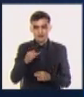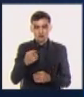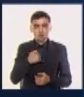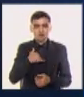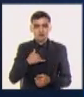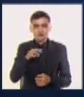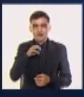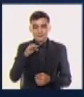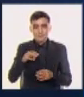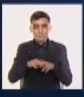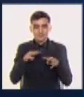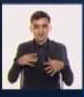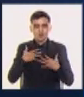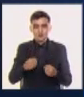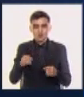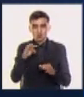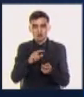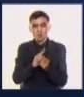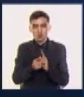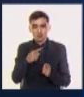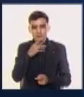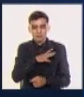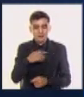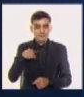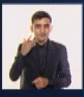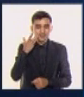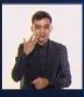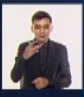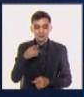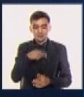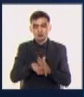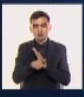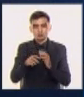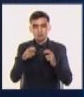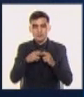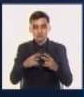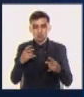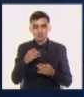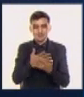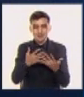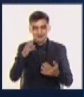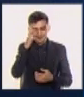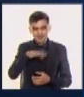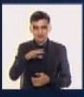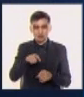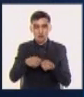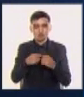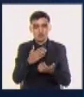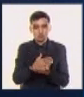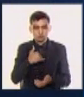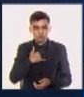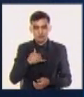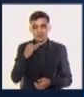по линии министерства здравоохранения говорит так раз наоборот что мы все время эти ключевые принципы приняты во многих развитых странах нарушаем вот для примера